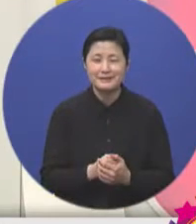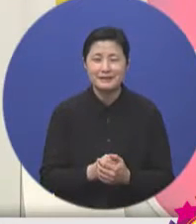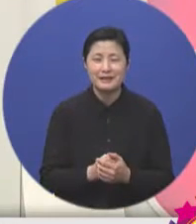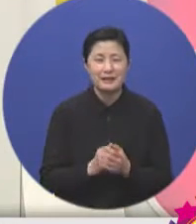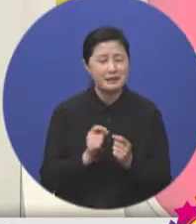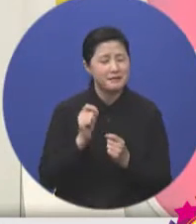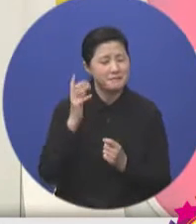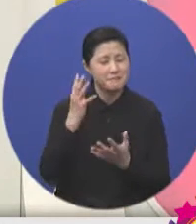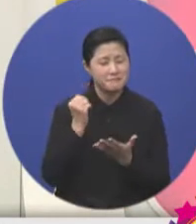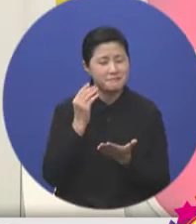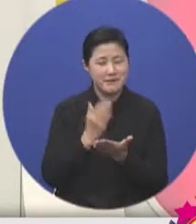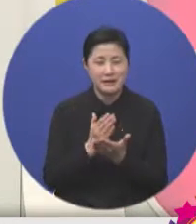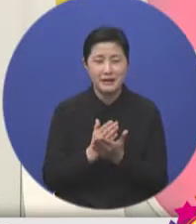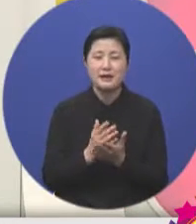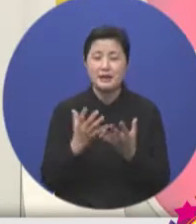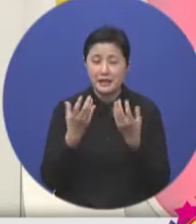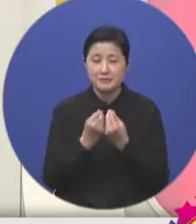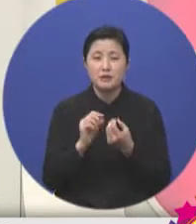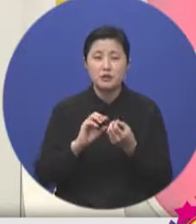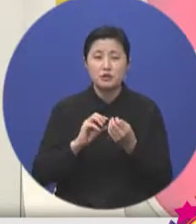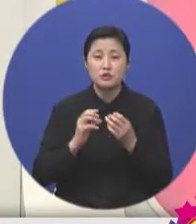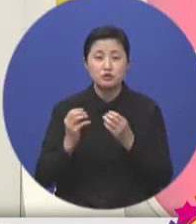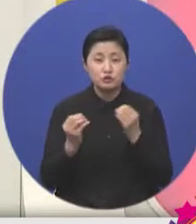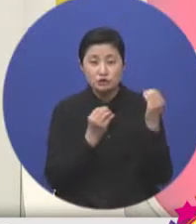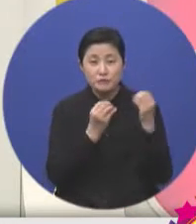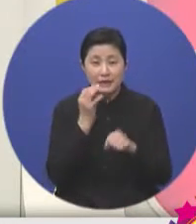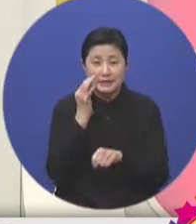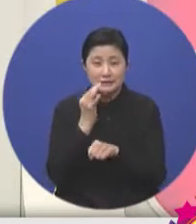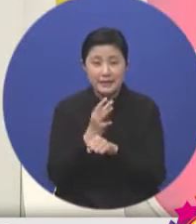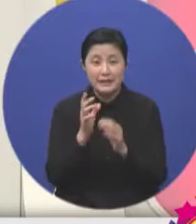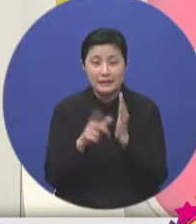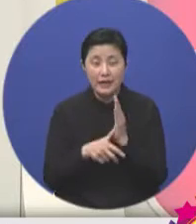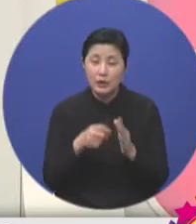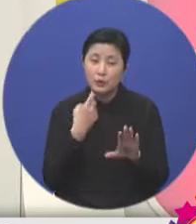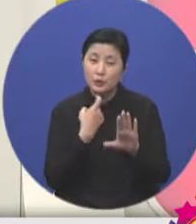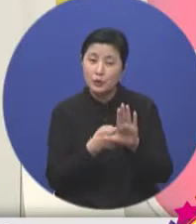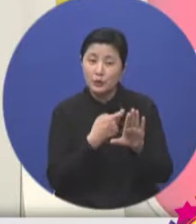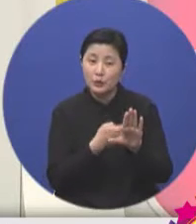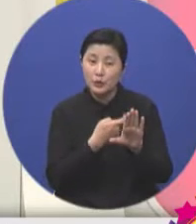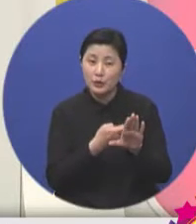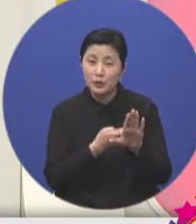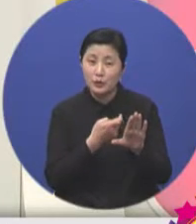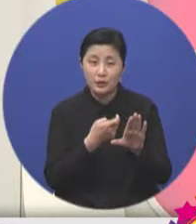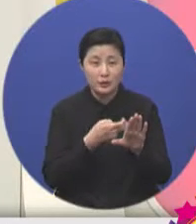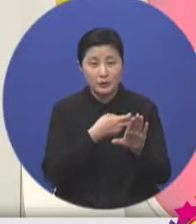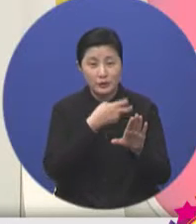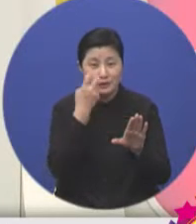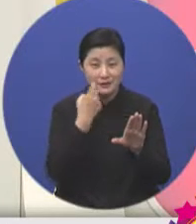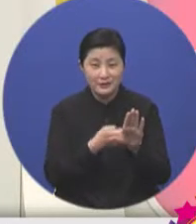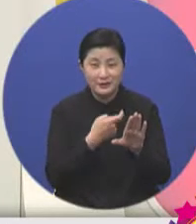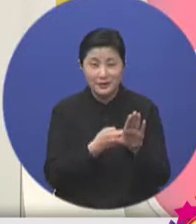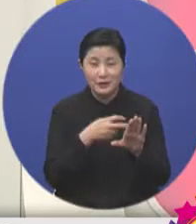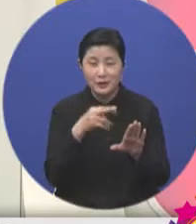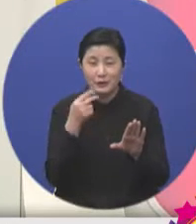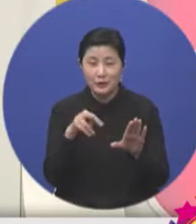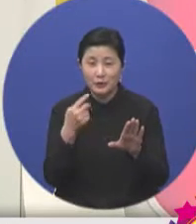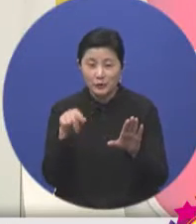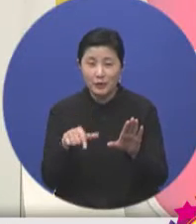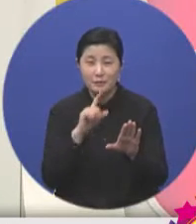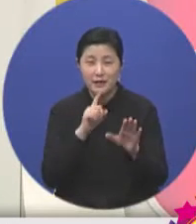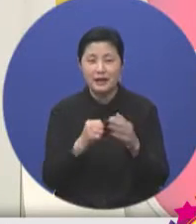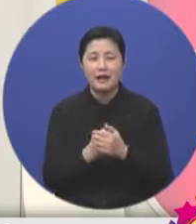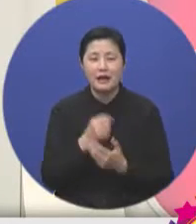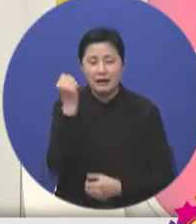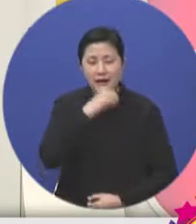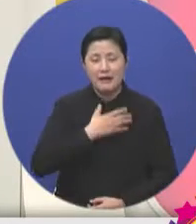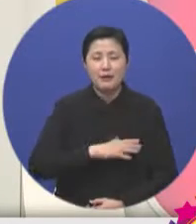멀리 가지 마세요. 저희가 수박 살 때 네. 어떻게 하잖아요. 네, 똑똑 두드려 보죠. 그렇죠. 네. 저의 힌트였습니다. 자, 오늘의 퀴즈는요.